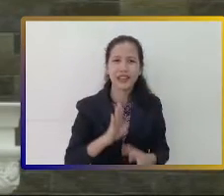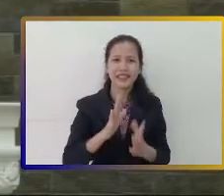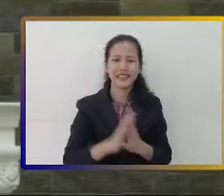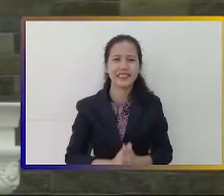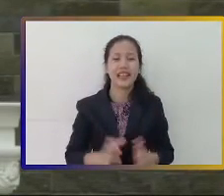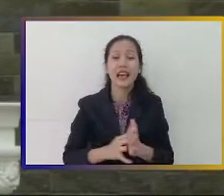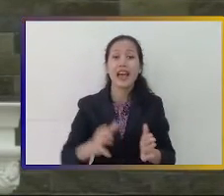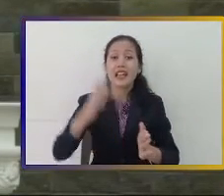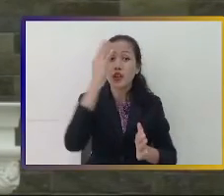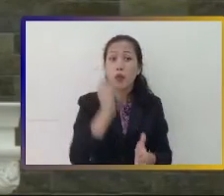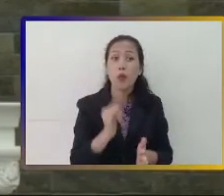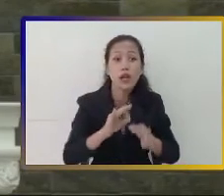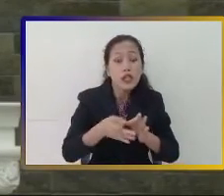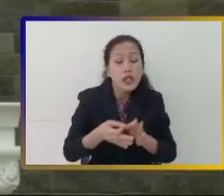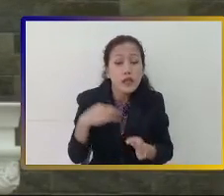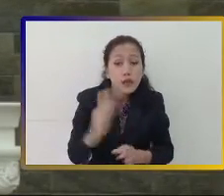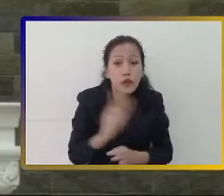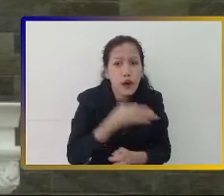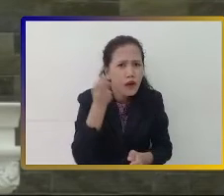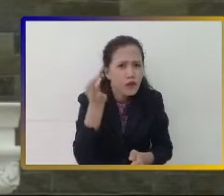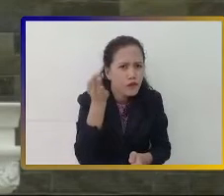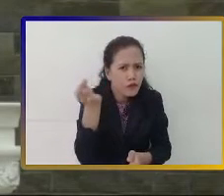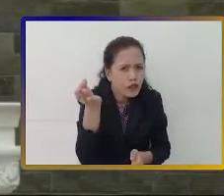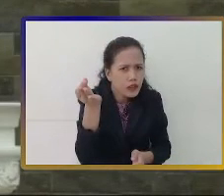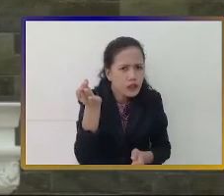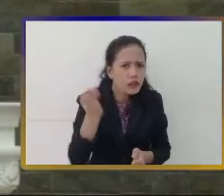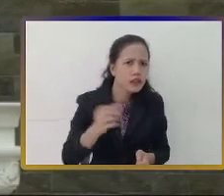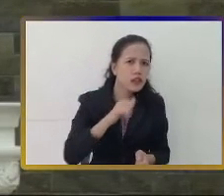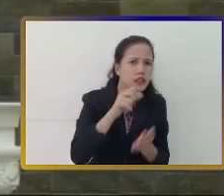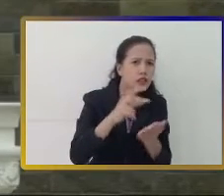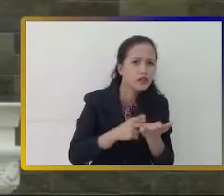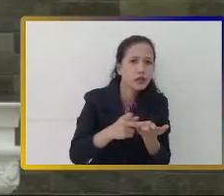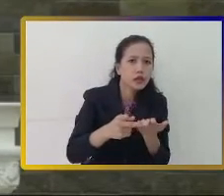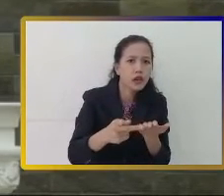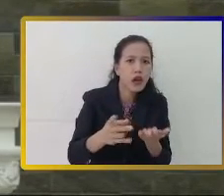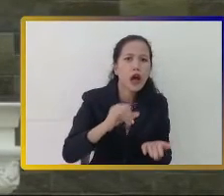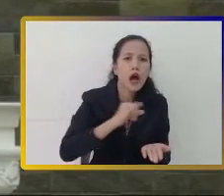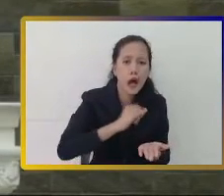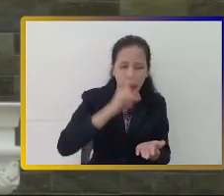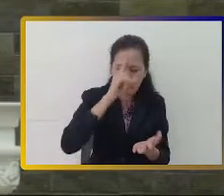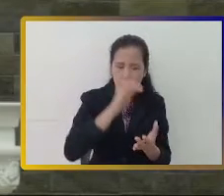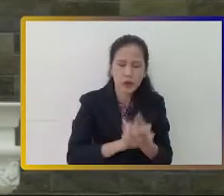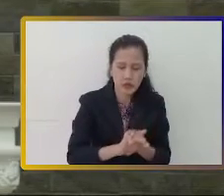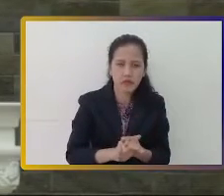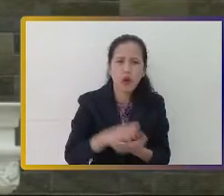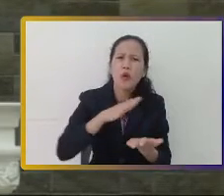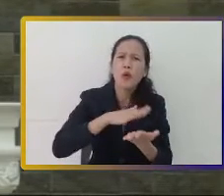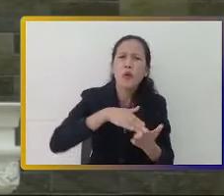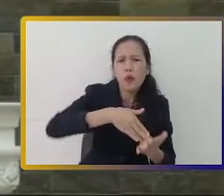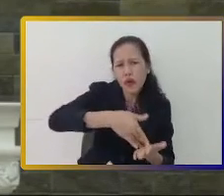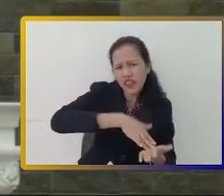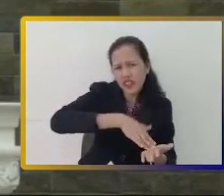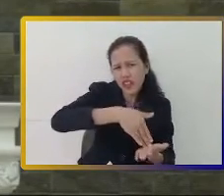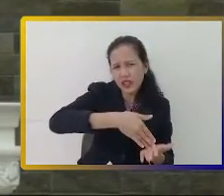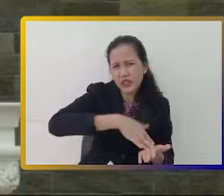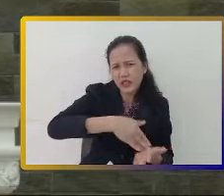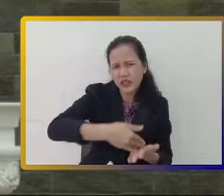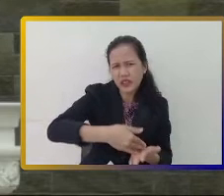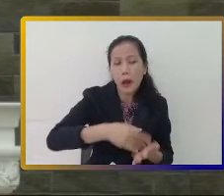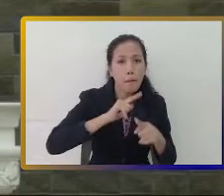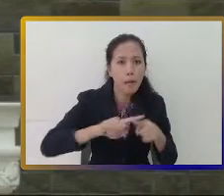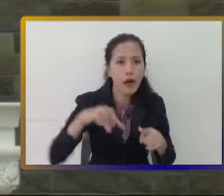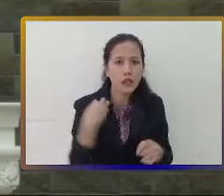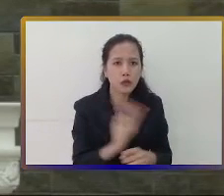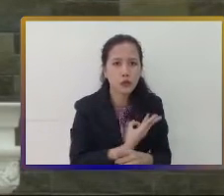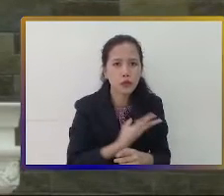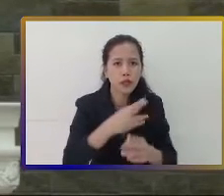Kaya kapatid, kung papakainin po tayo ng hindi puro, I believe na may sakit po tayo ngayon. But since na puro pinapakain po sa atin,